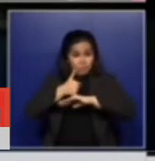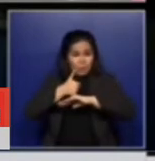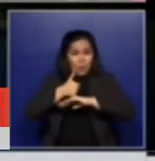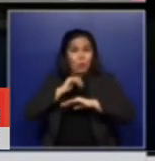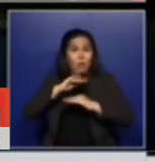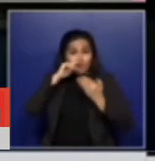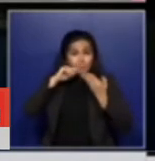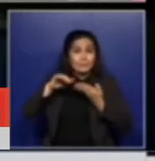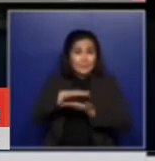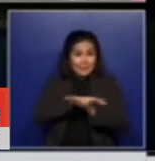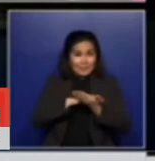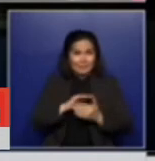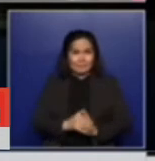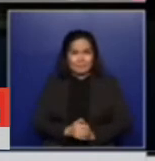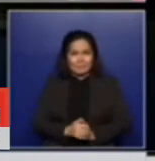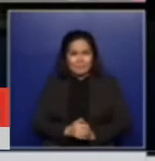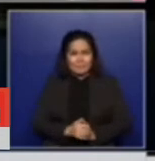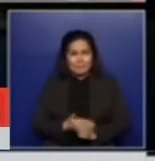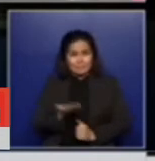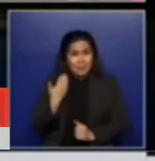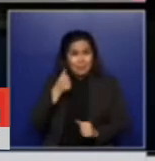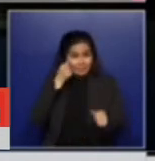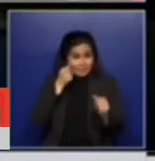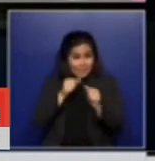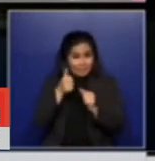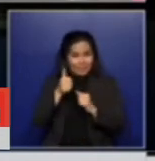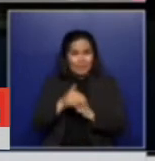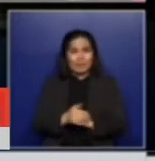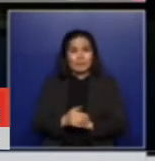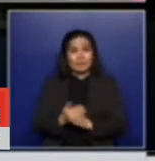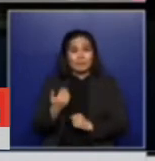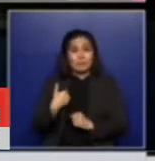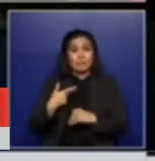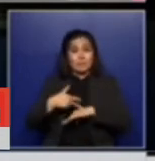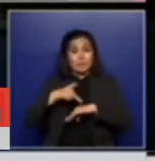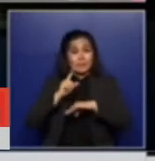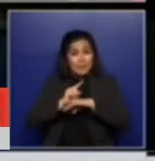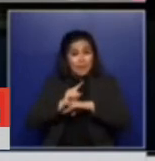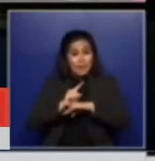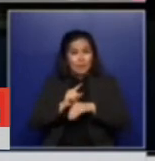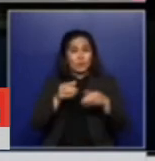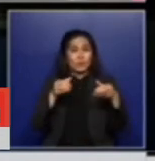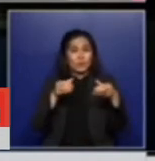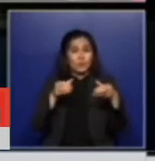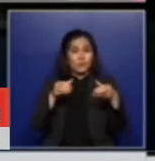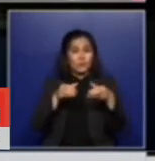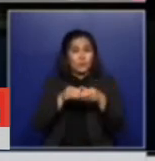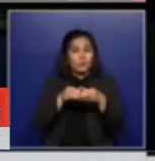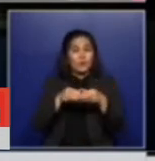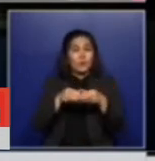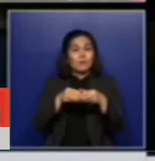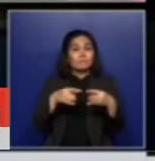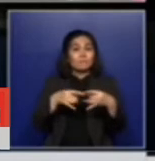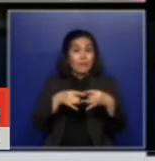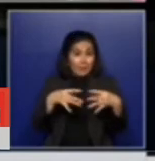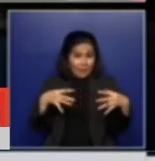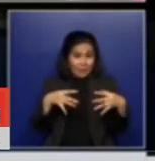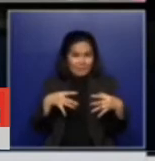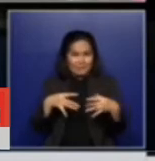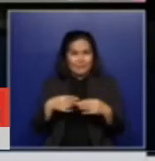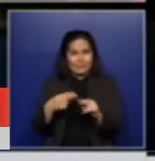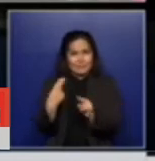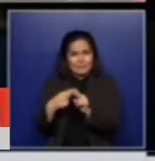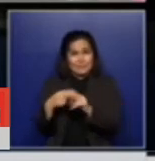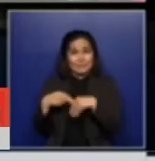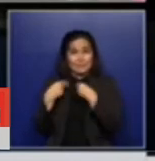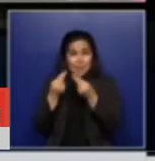ะครับครั้งที่แล้วผมจำได้ท่านสุทินคลังแสงท่านประธานวิปฝ่ายการให้ฉายาท่